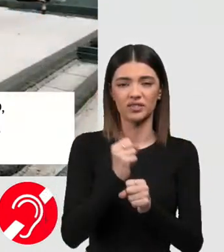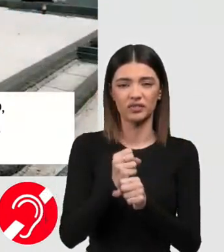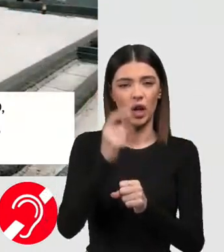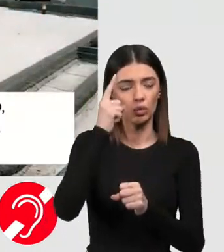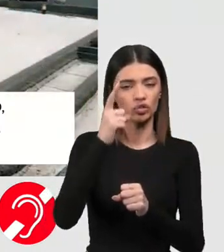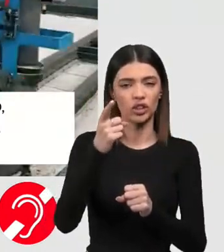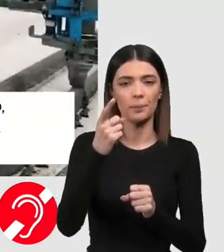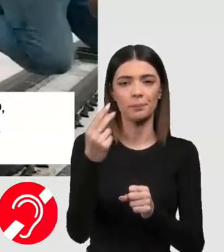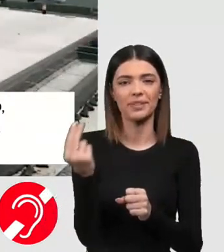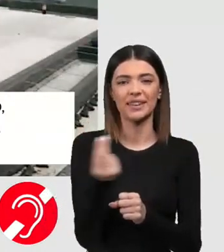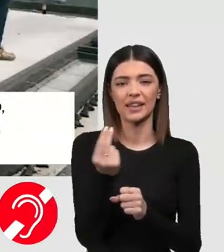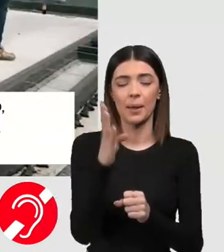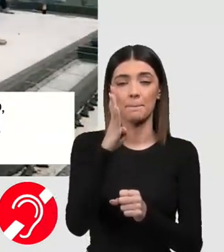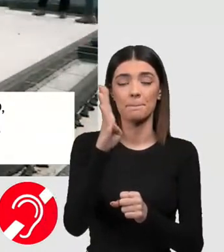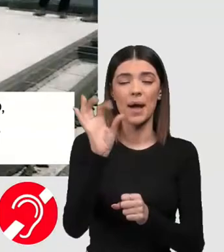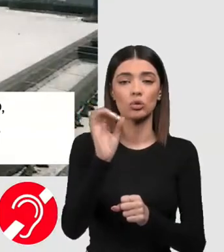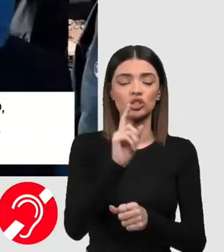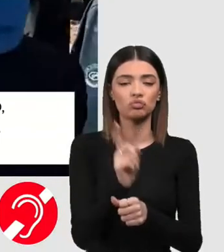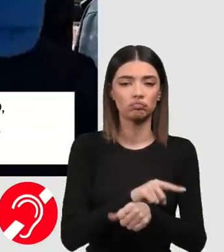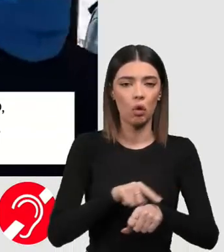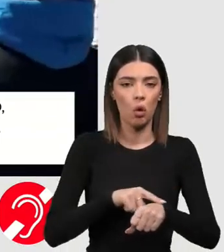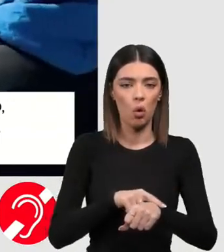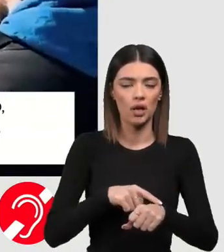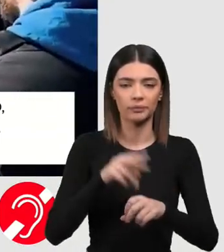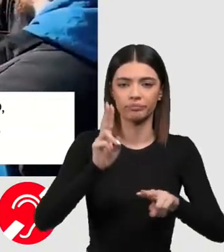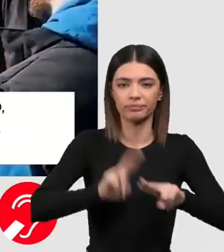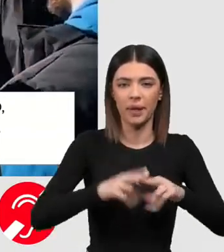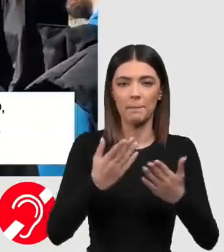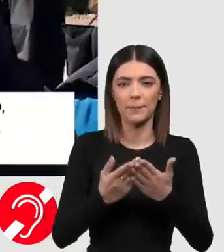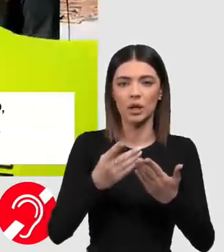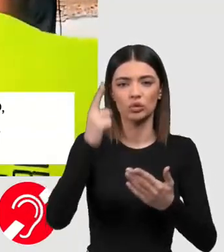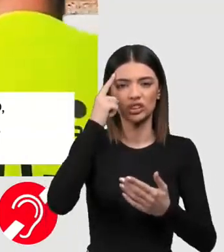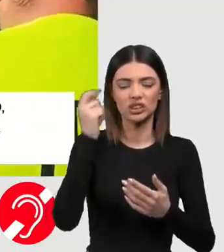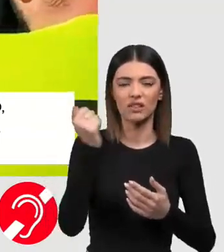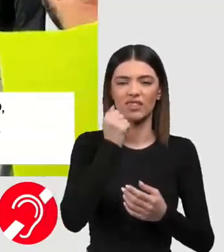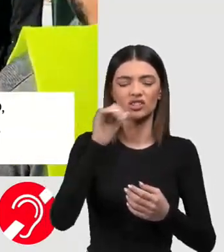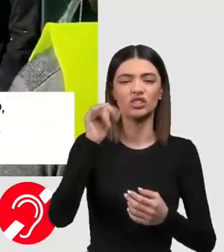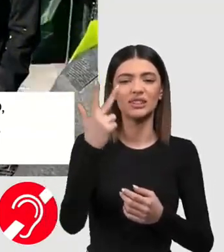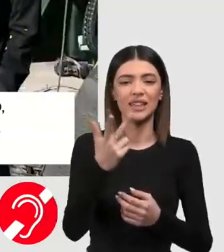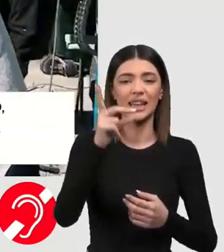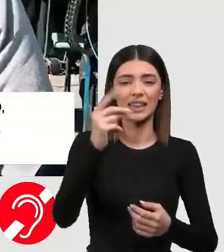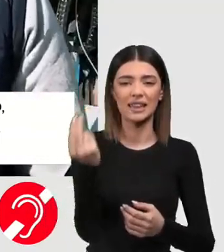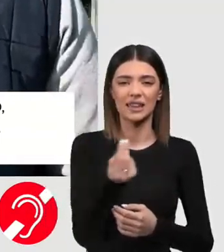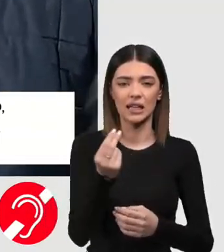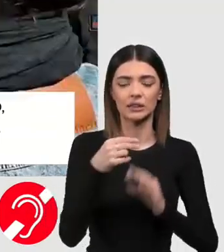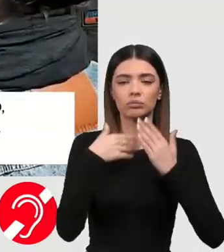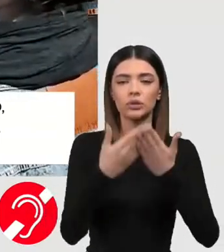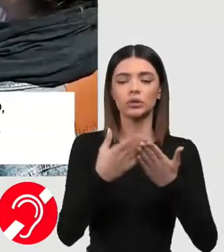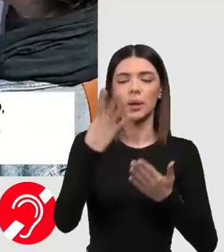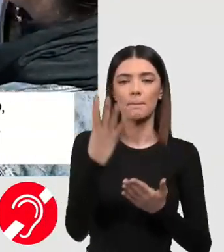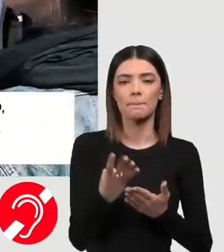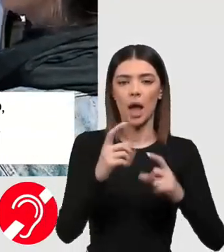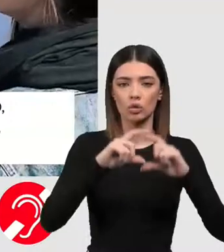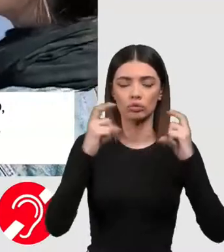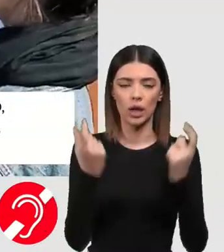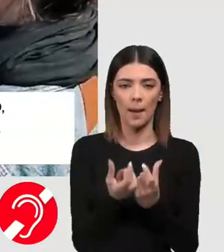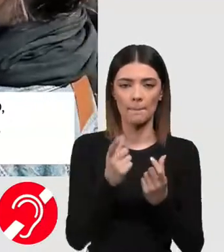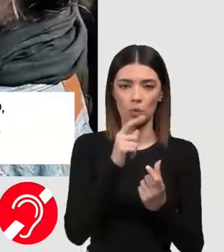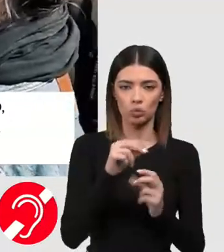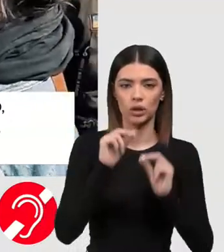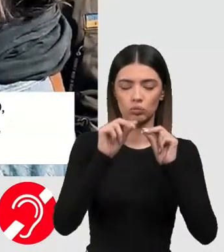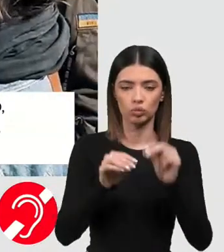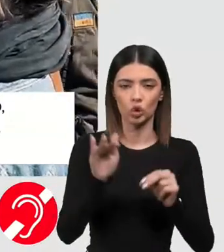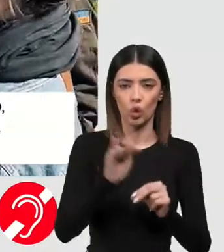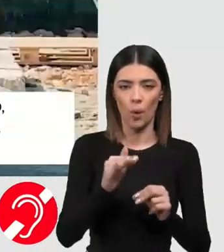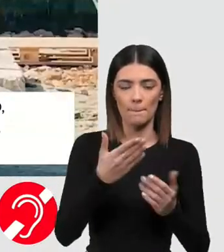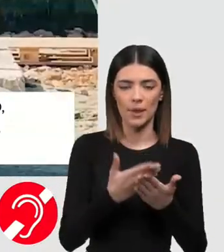în practic 40 de ore prin tehnologia de imprimare 3D. Oferă 4 încăperi